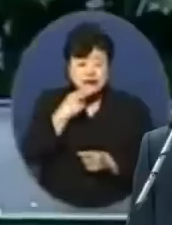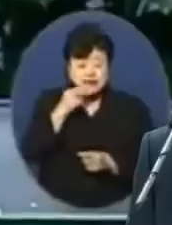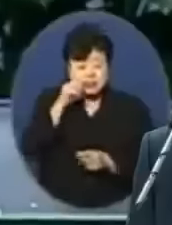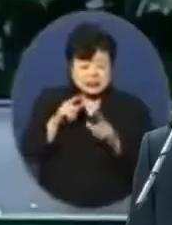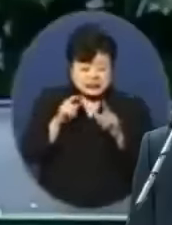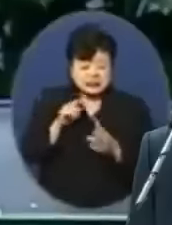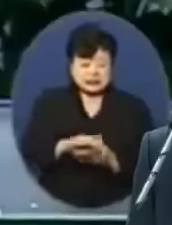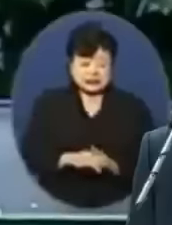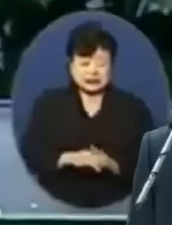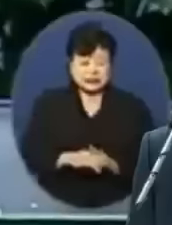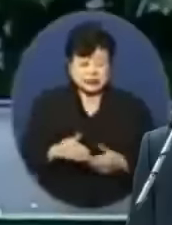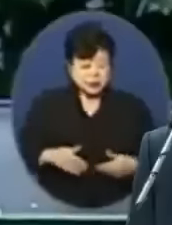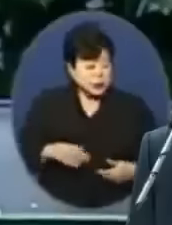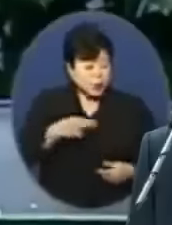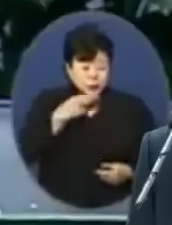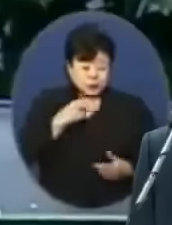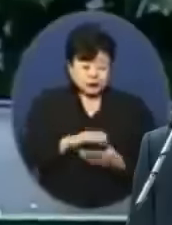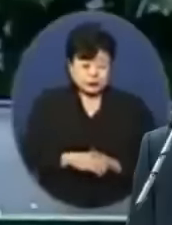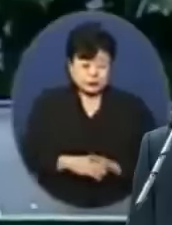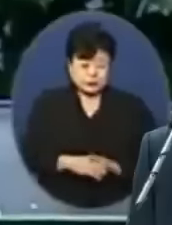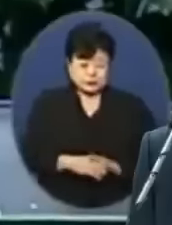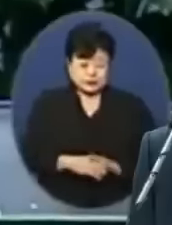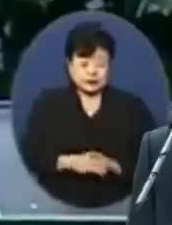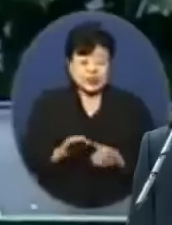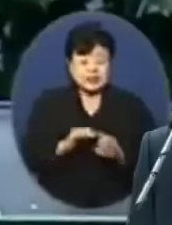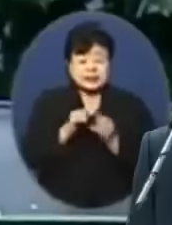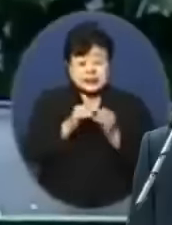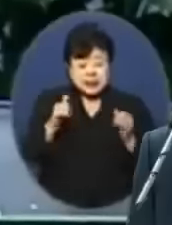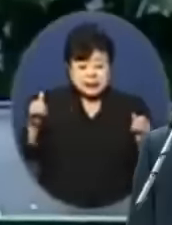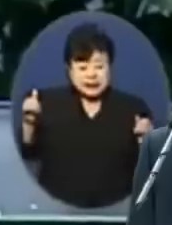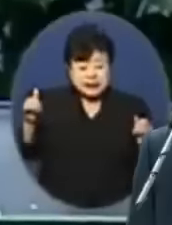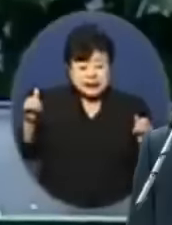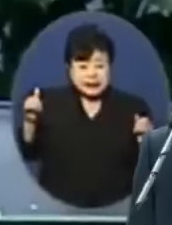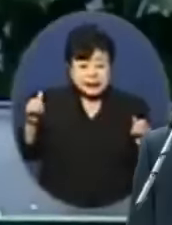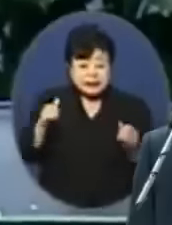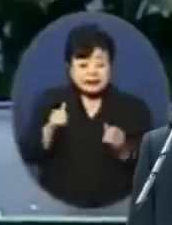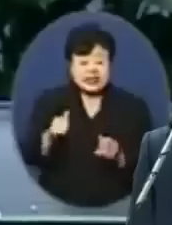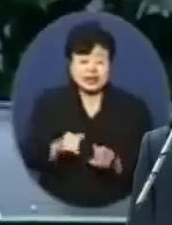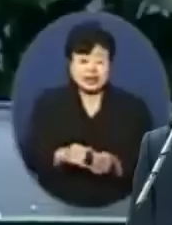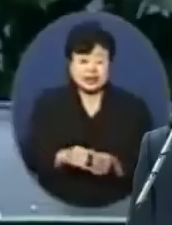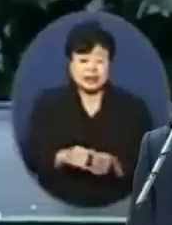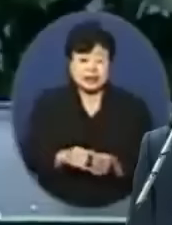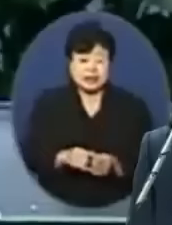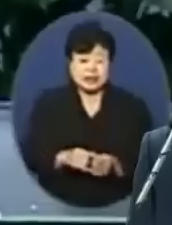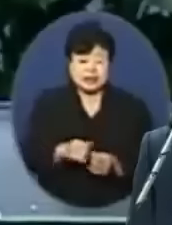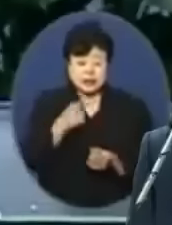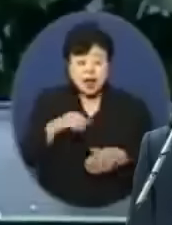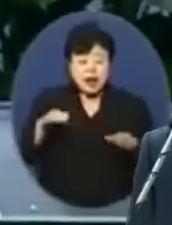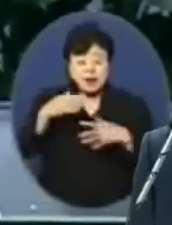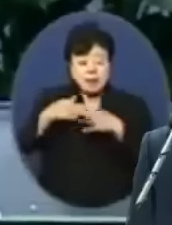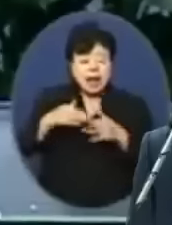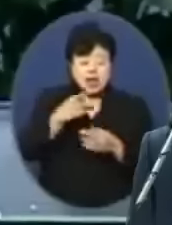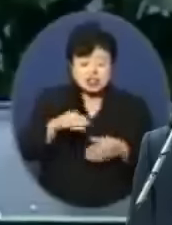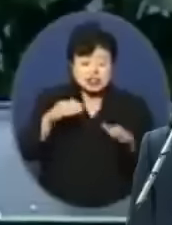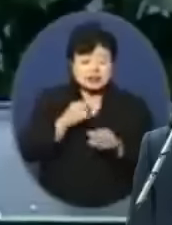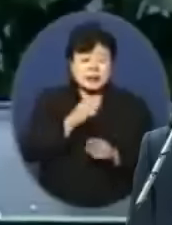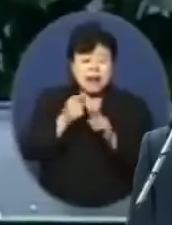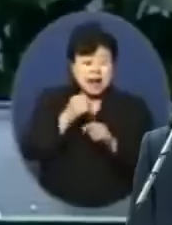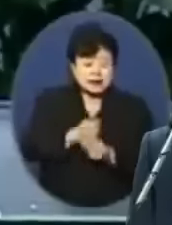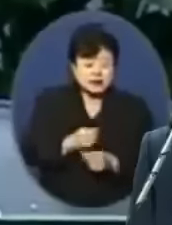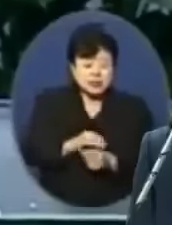의식은 필요 없는 것입니다. 사람이 사람의 방언과 천사의 말을 할지라도 사랑이